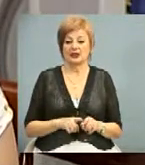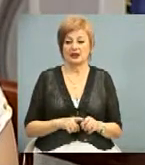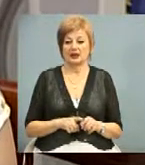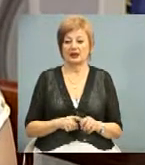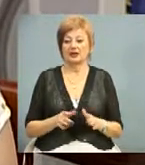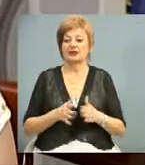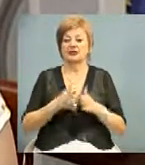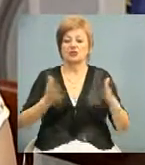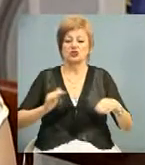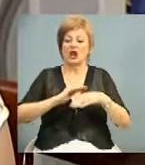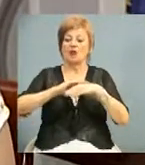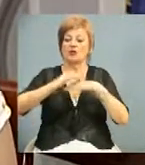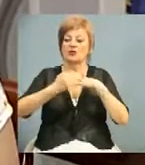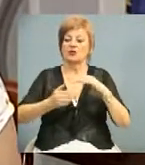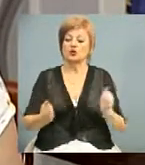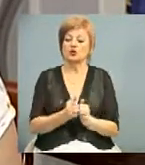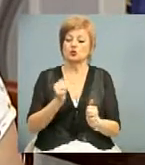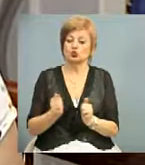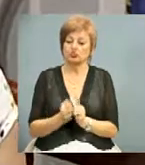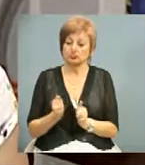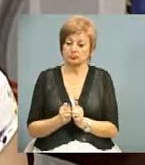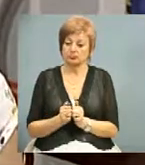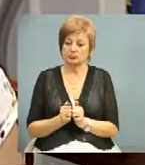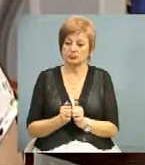велика поверхність суші,